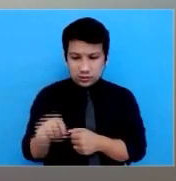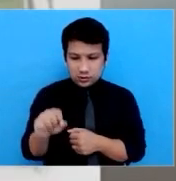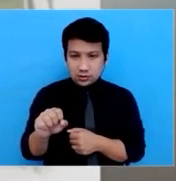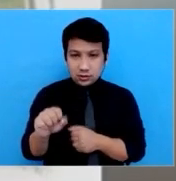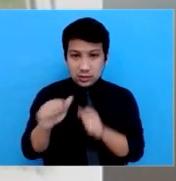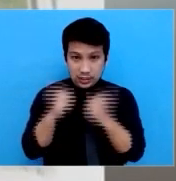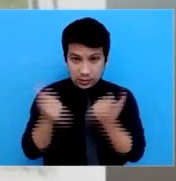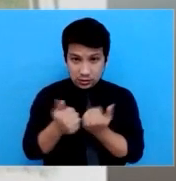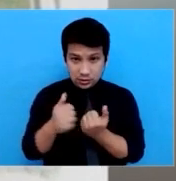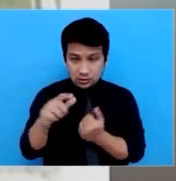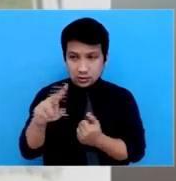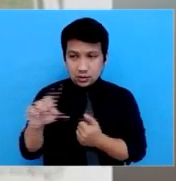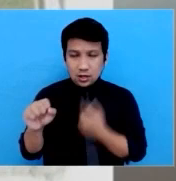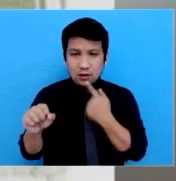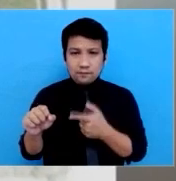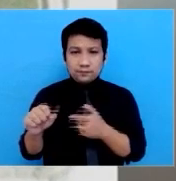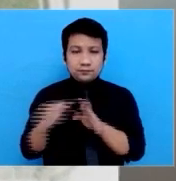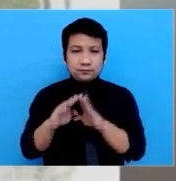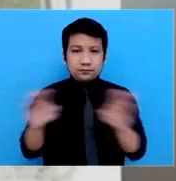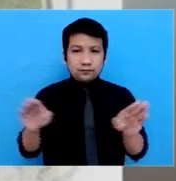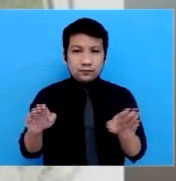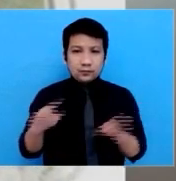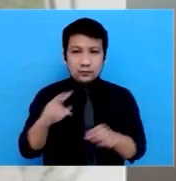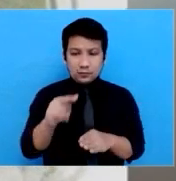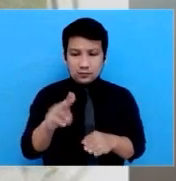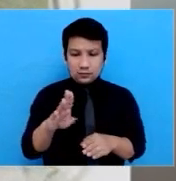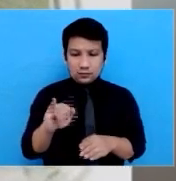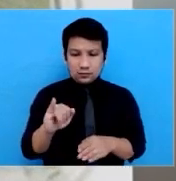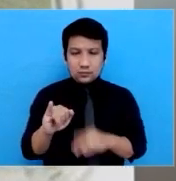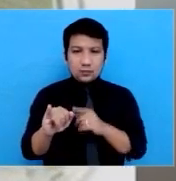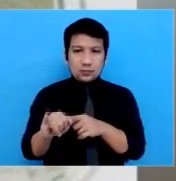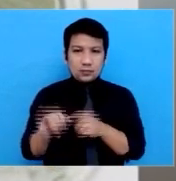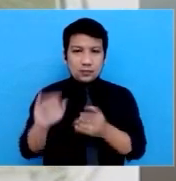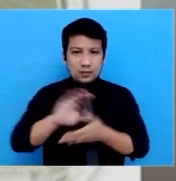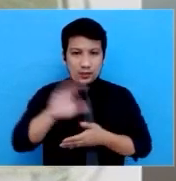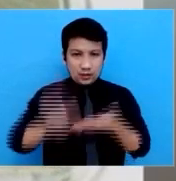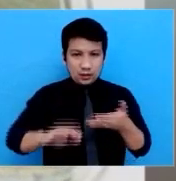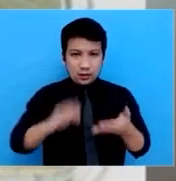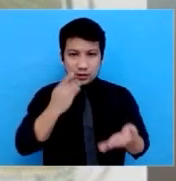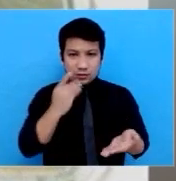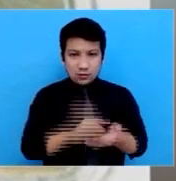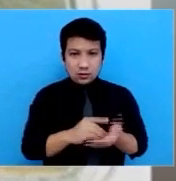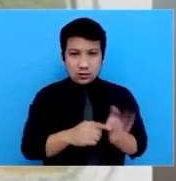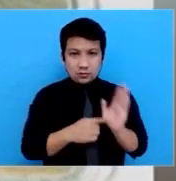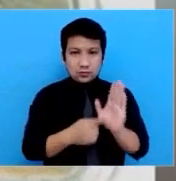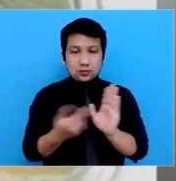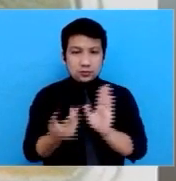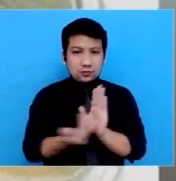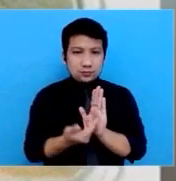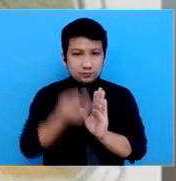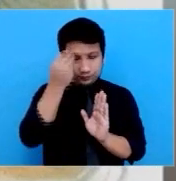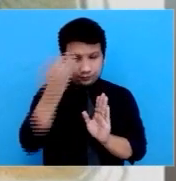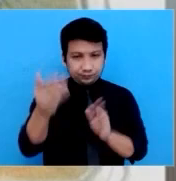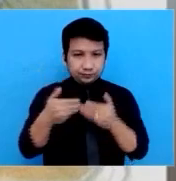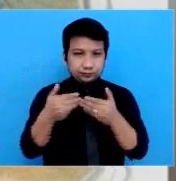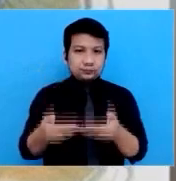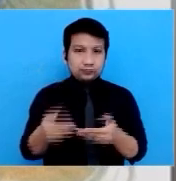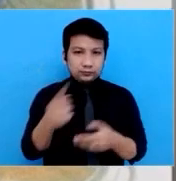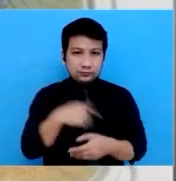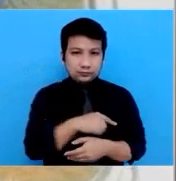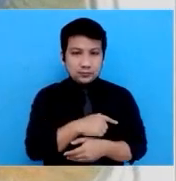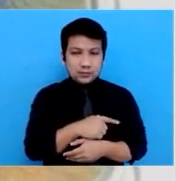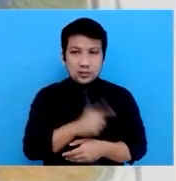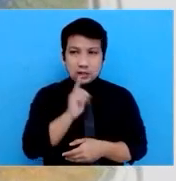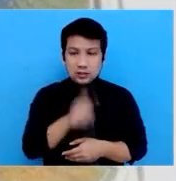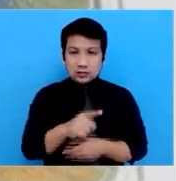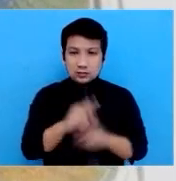kasambahay. Maliban sa NBI clearance, kompleto raw ang dokumentong ipinakita ng ahensya na patunay na dumaan ang suspek sa